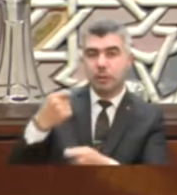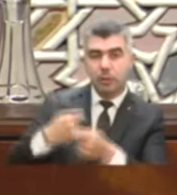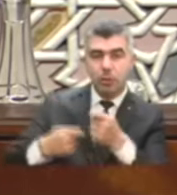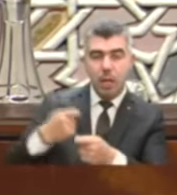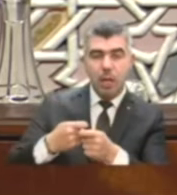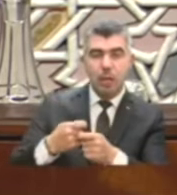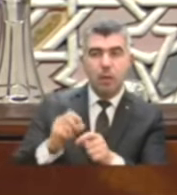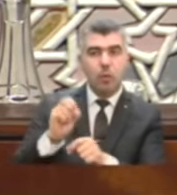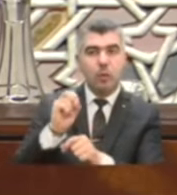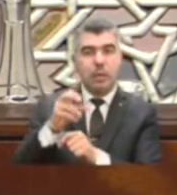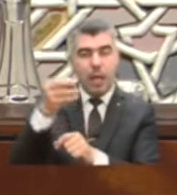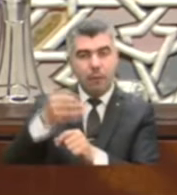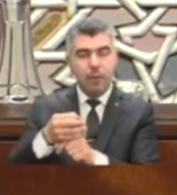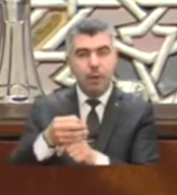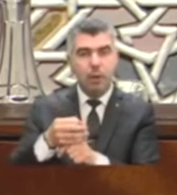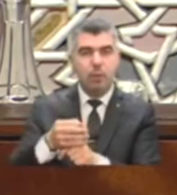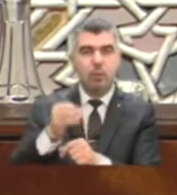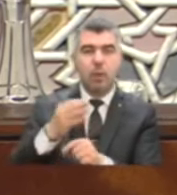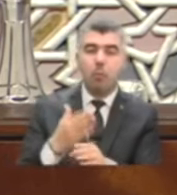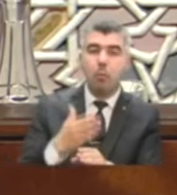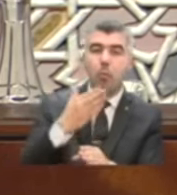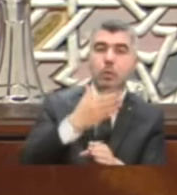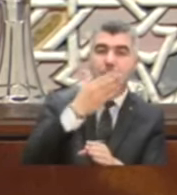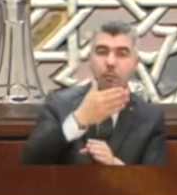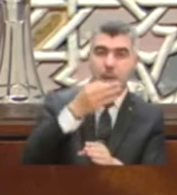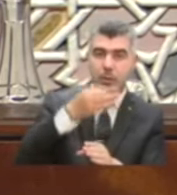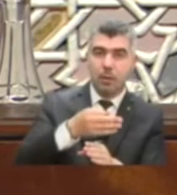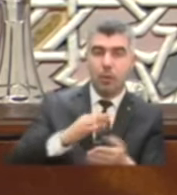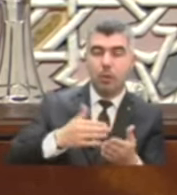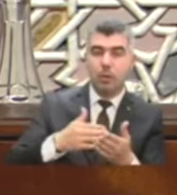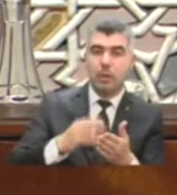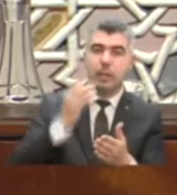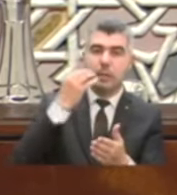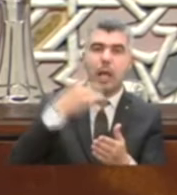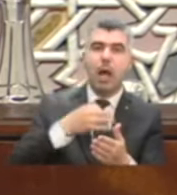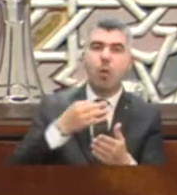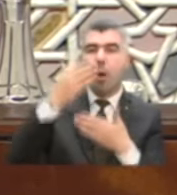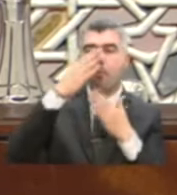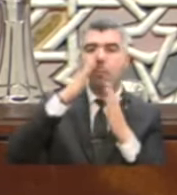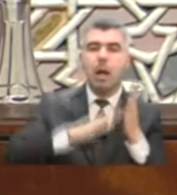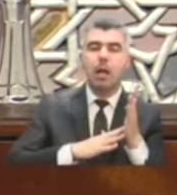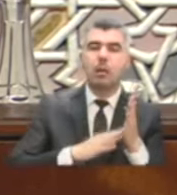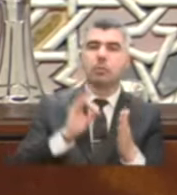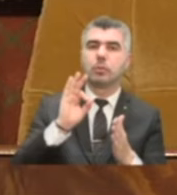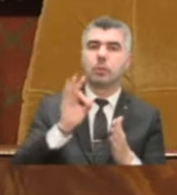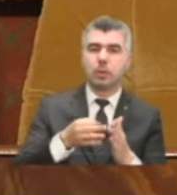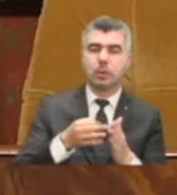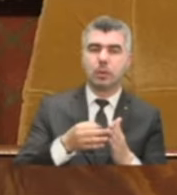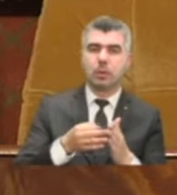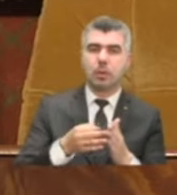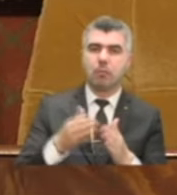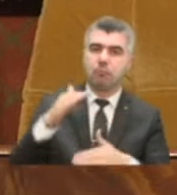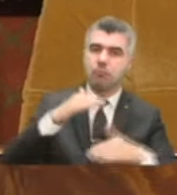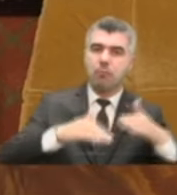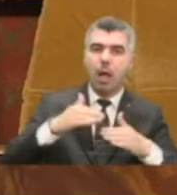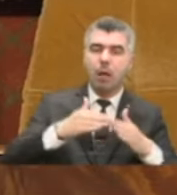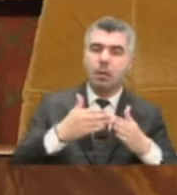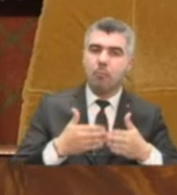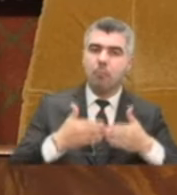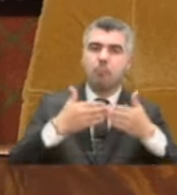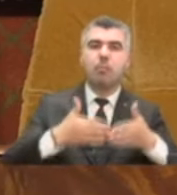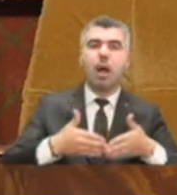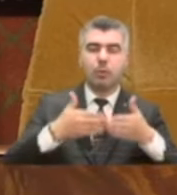قوي وتنافسي في أفق تحقيق السيادة الوطنية في مجال الملاحة البحرية،